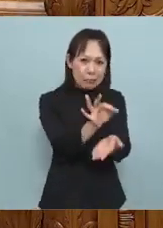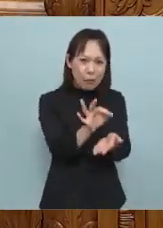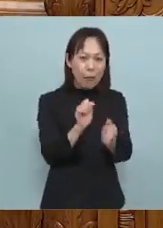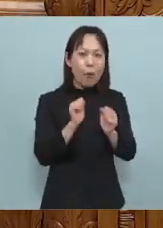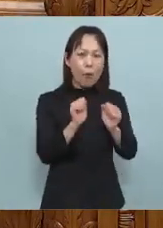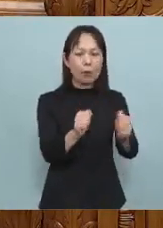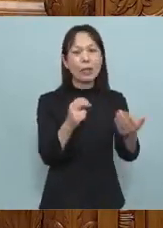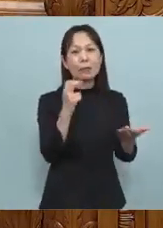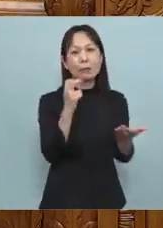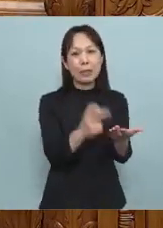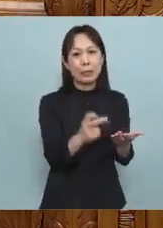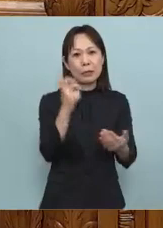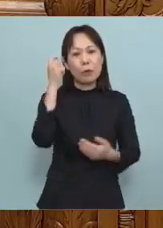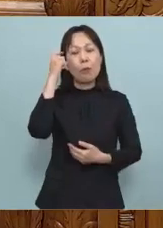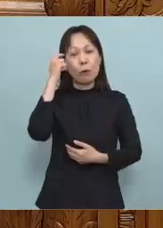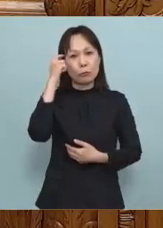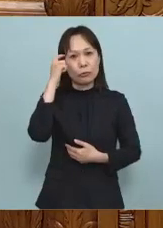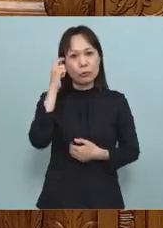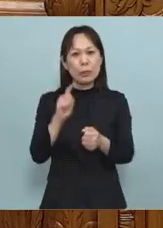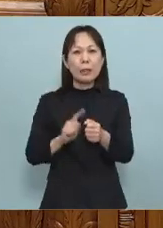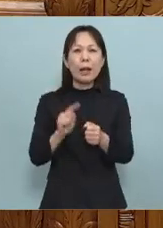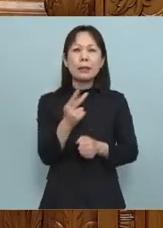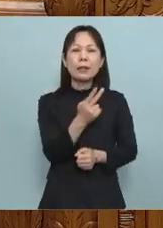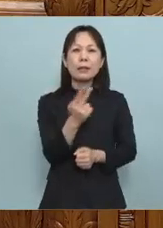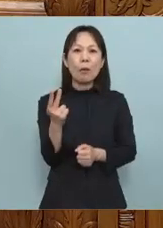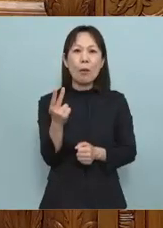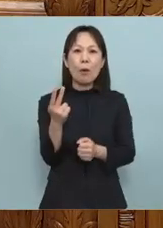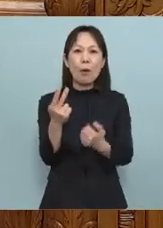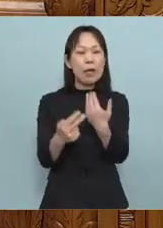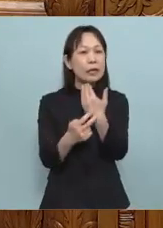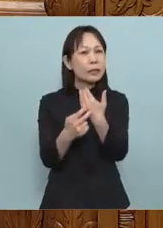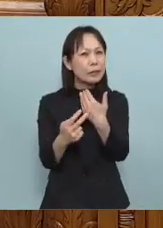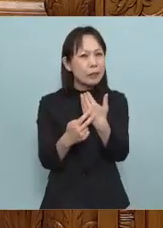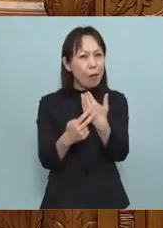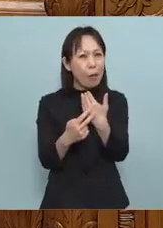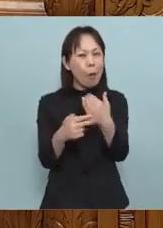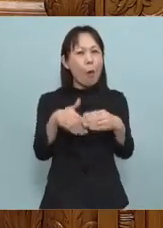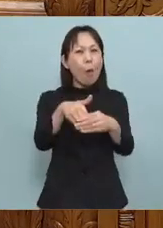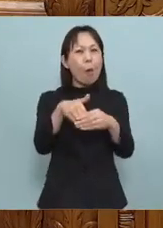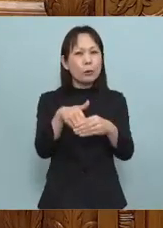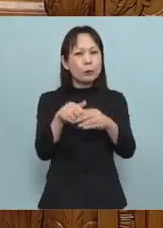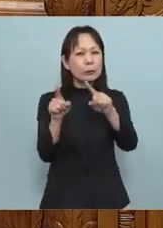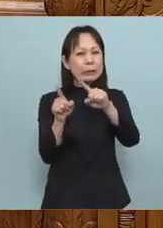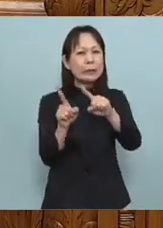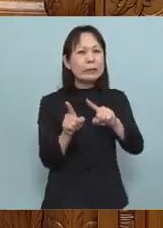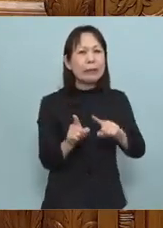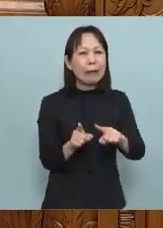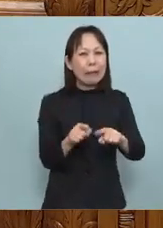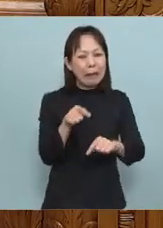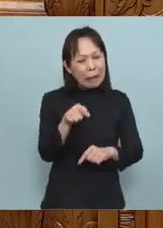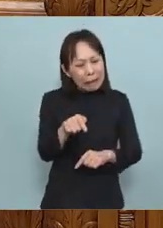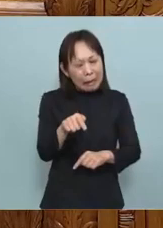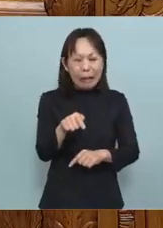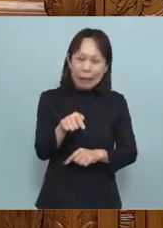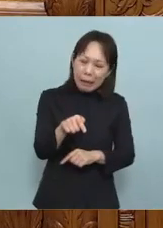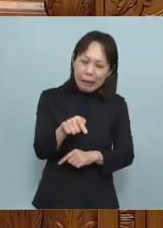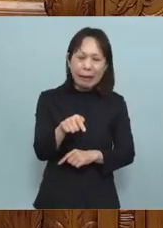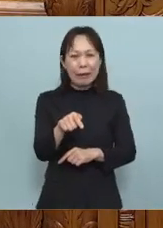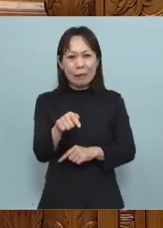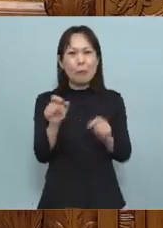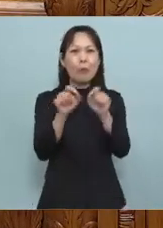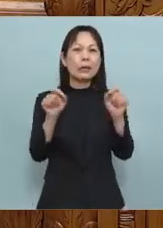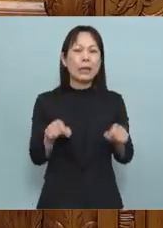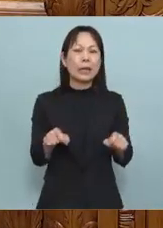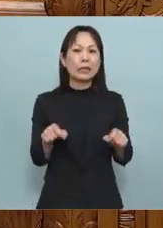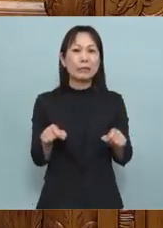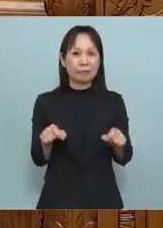か。来年度に向けて、診療報酬引き下げが議論されていることも重大です。安倍政権の下